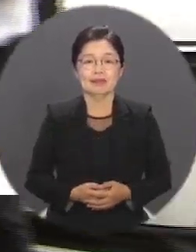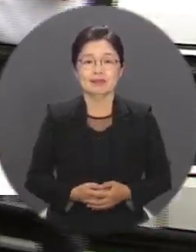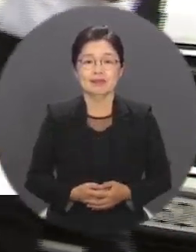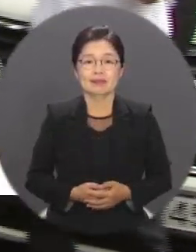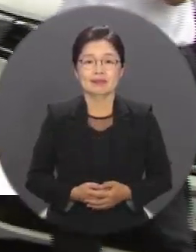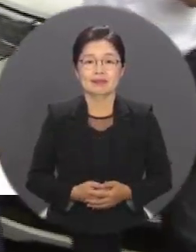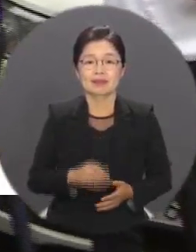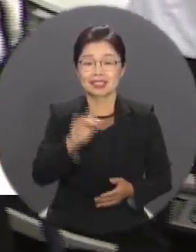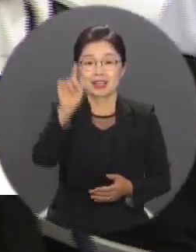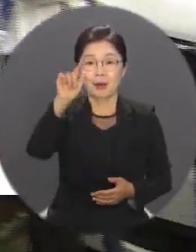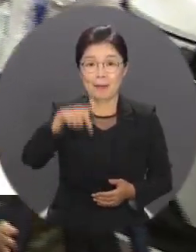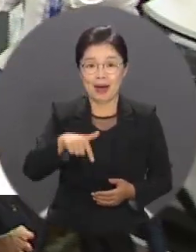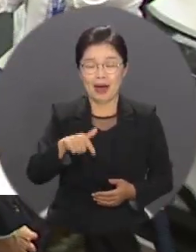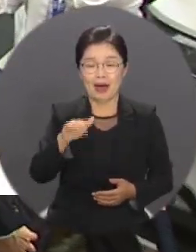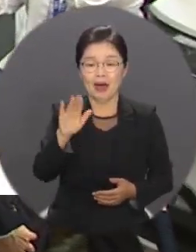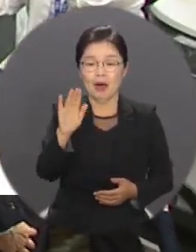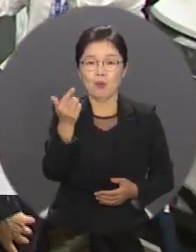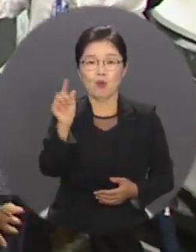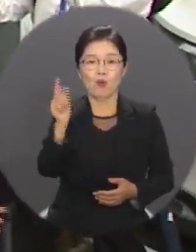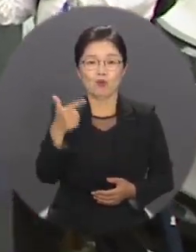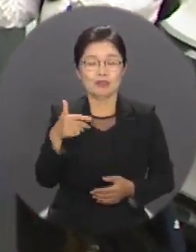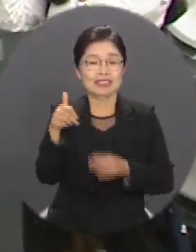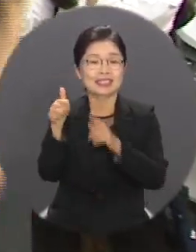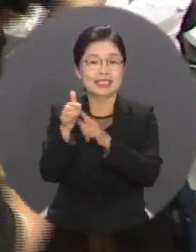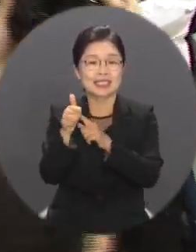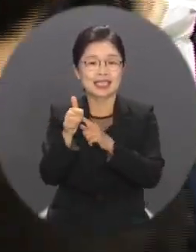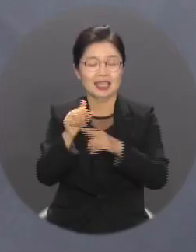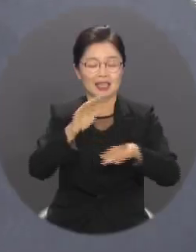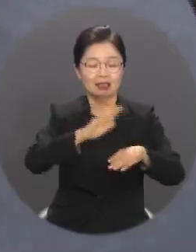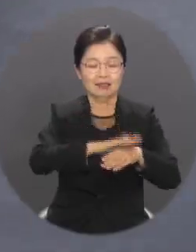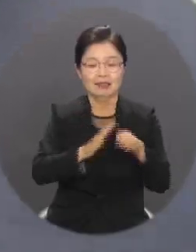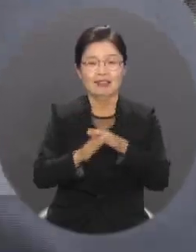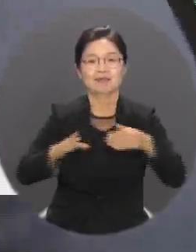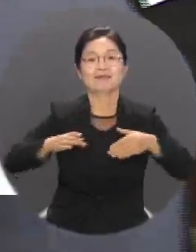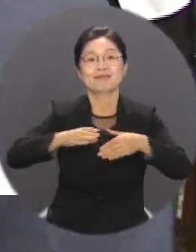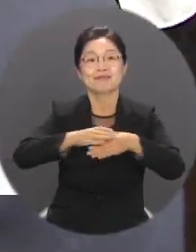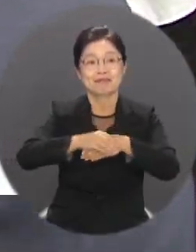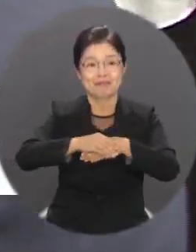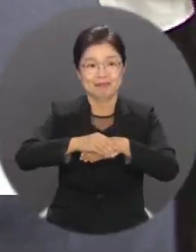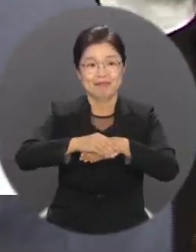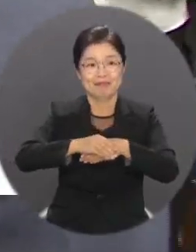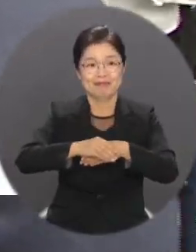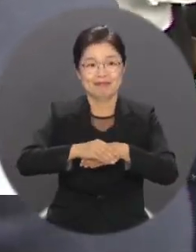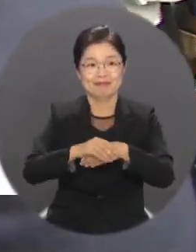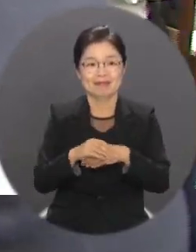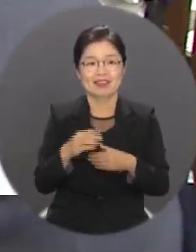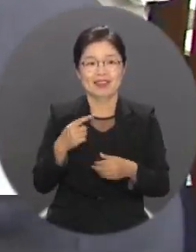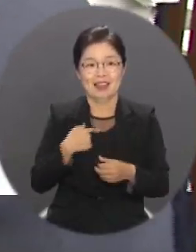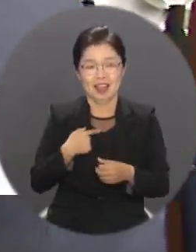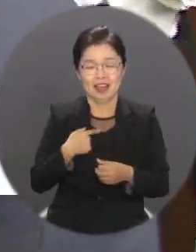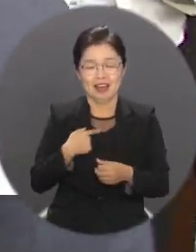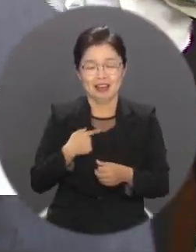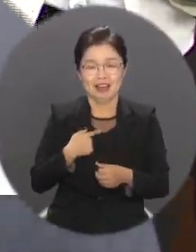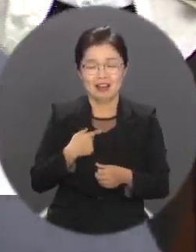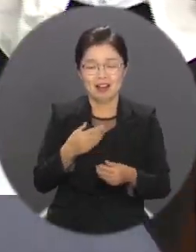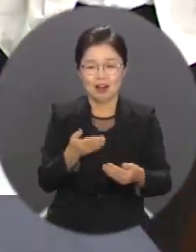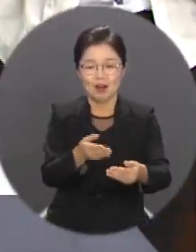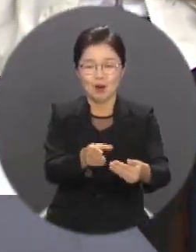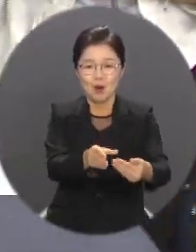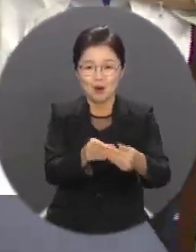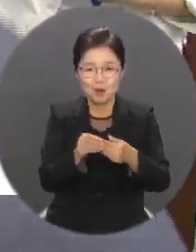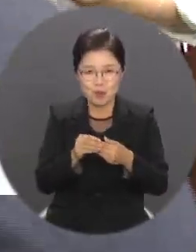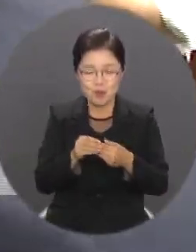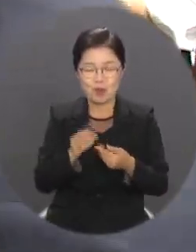박민식 국가보훈처 장과 5월 어머니가 손을 맞잡아 씁니다 브라우저 창을 느려서 a 때 쥬드 감사드리며 늘